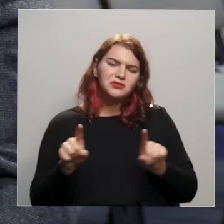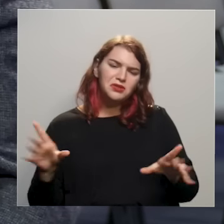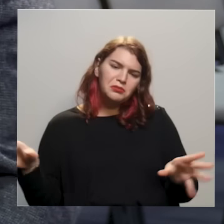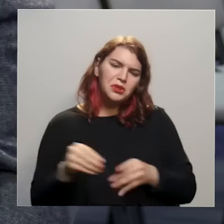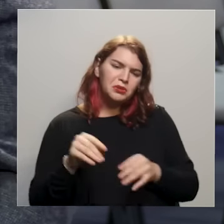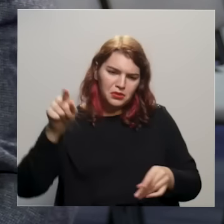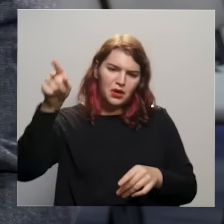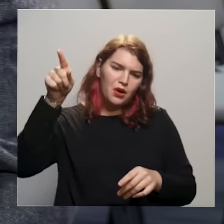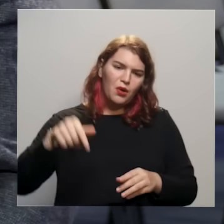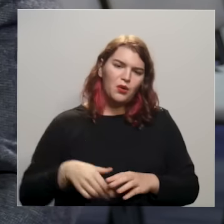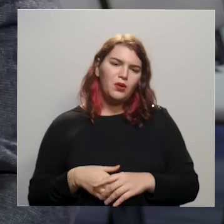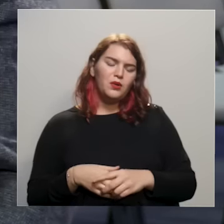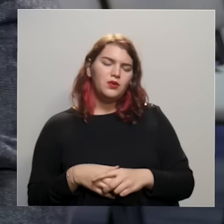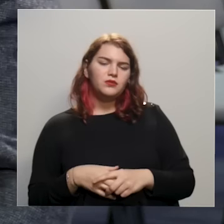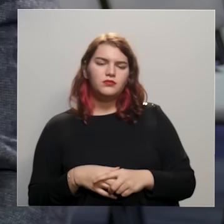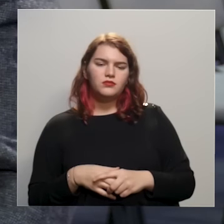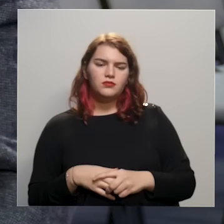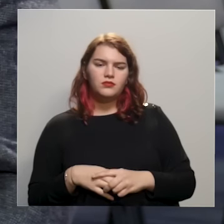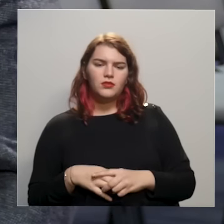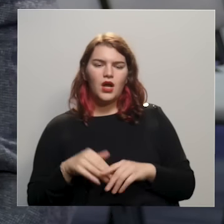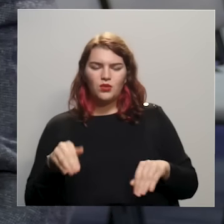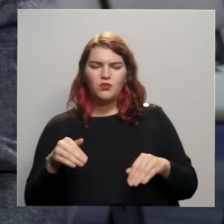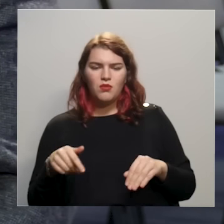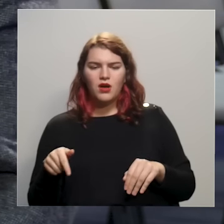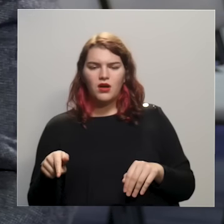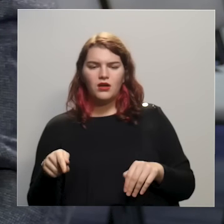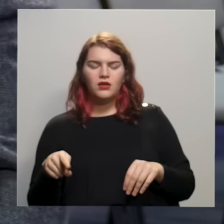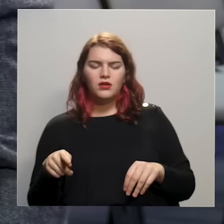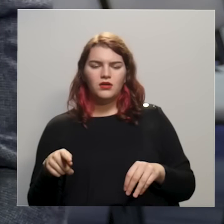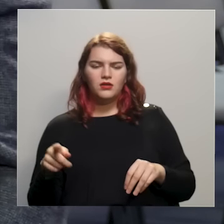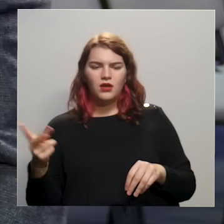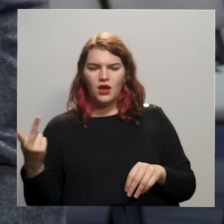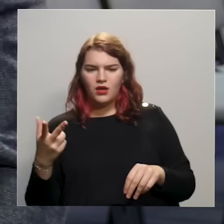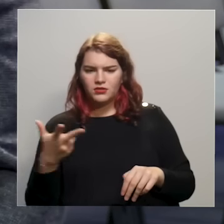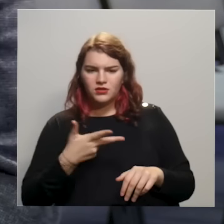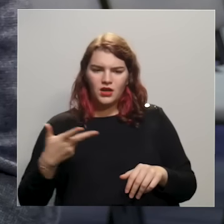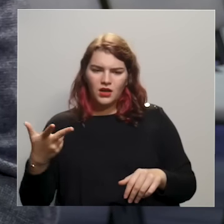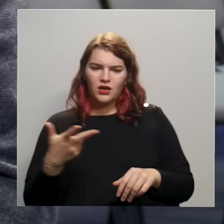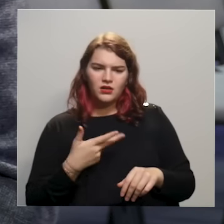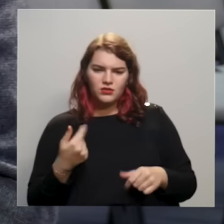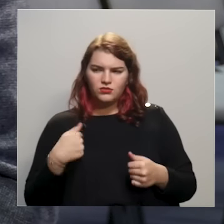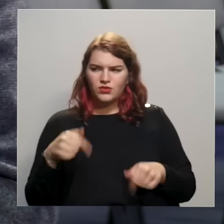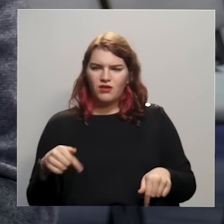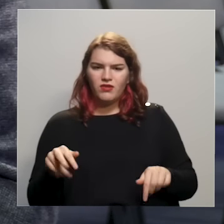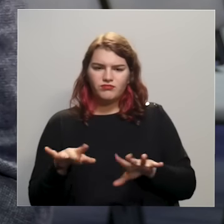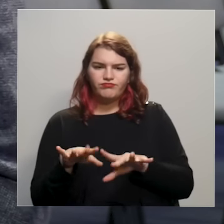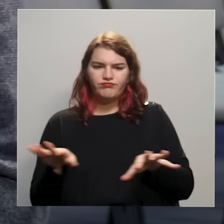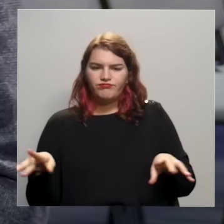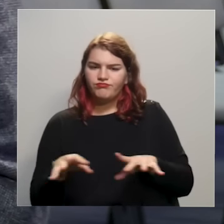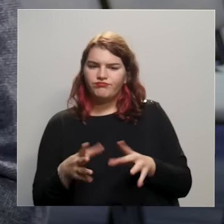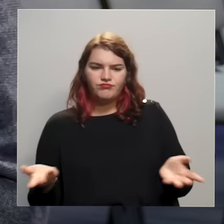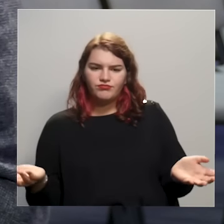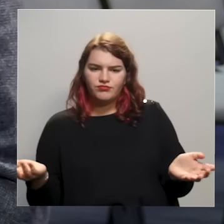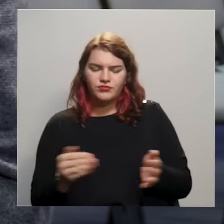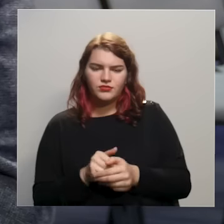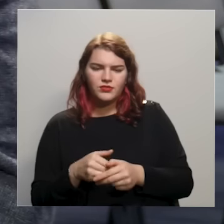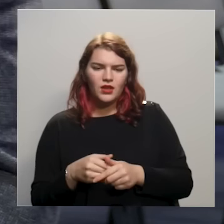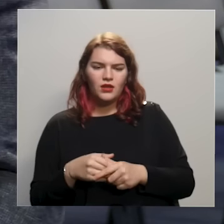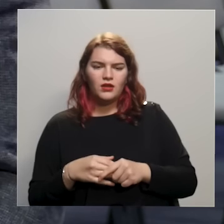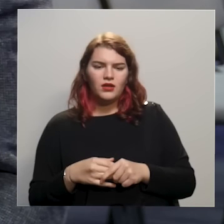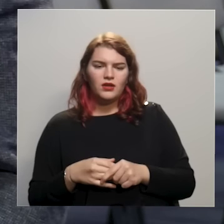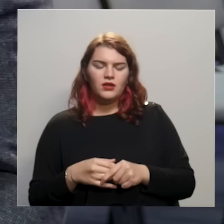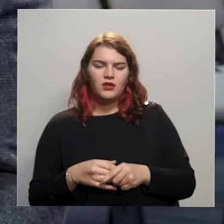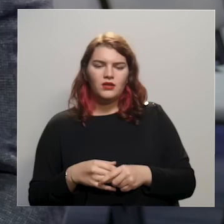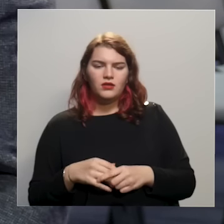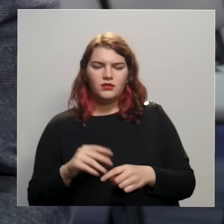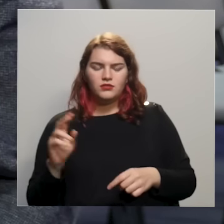împreună, proaspeți, întorși, eu, Titel și el, dar n-avem organist. Și întorși la Domnul. Da.